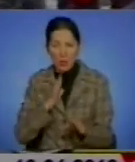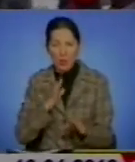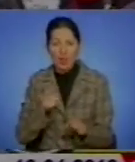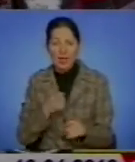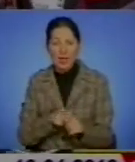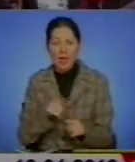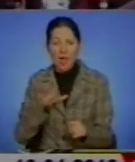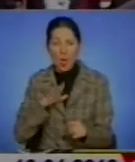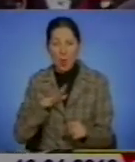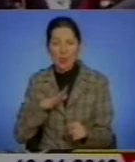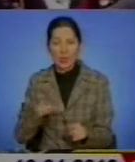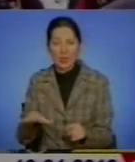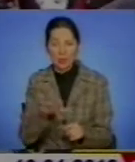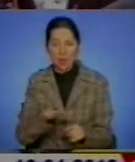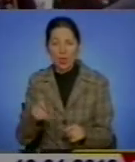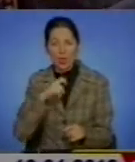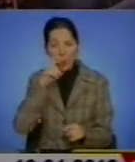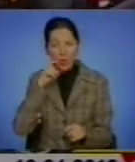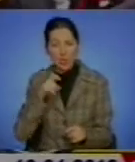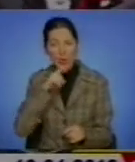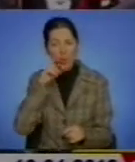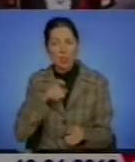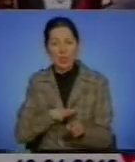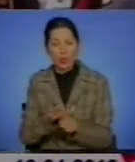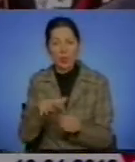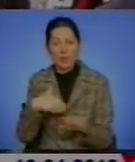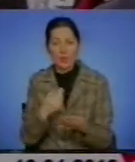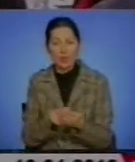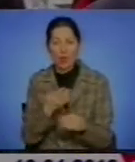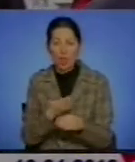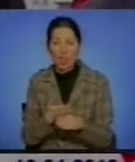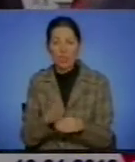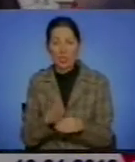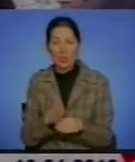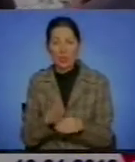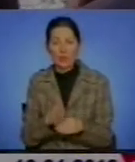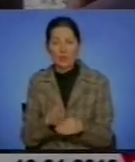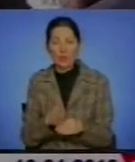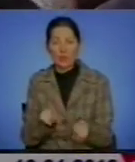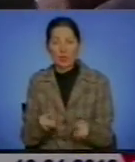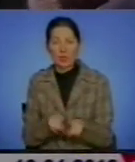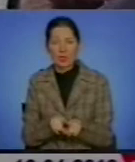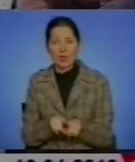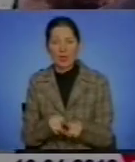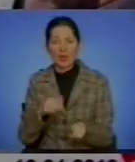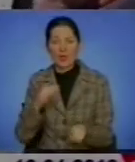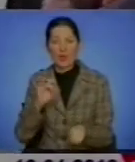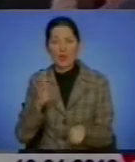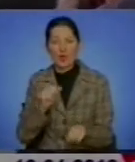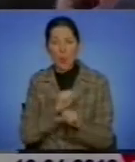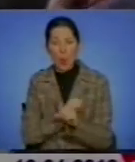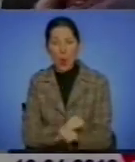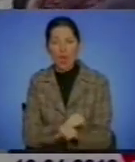території України. Україна виконувала свою частину, такий форпост, рубежі,